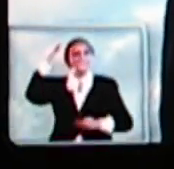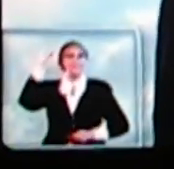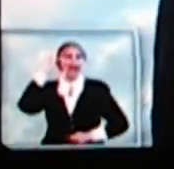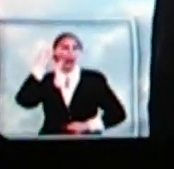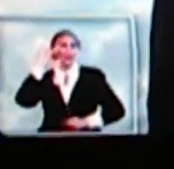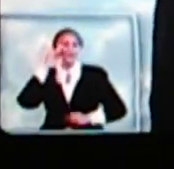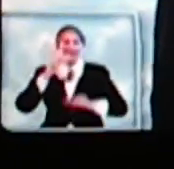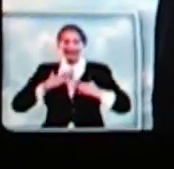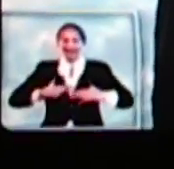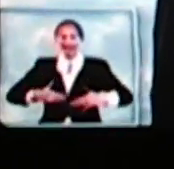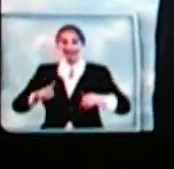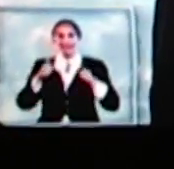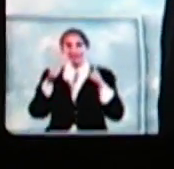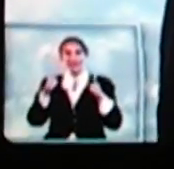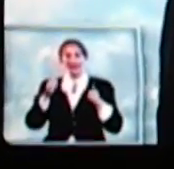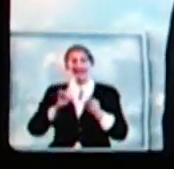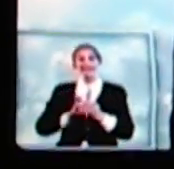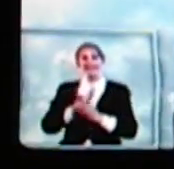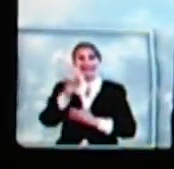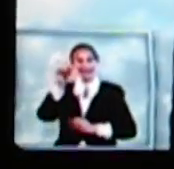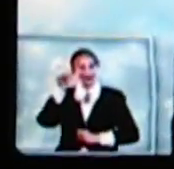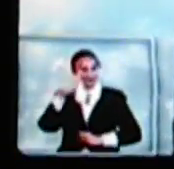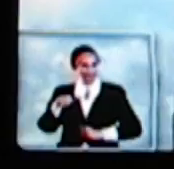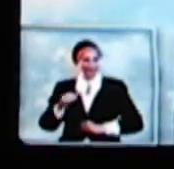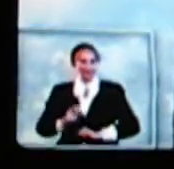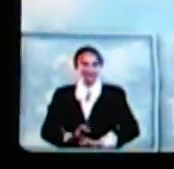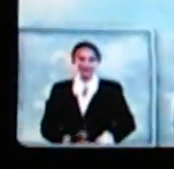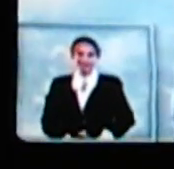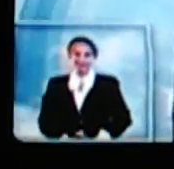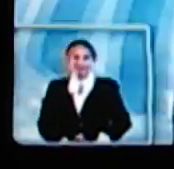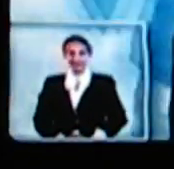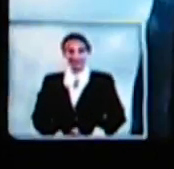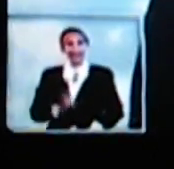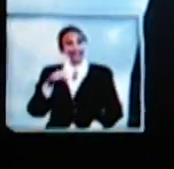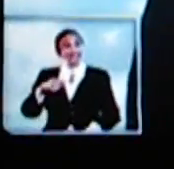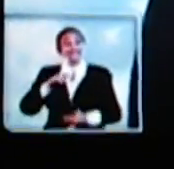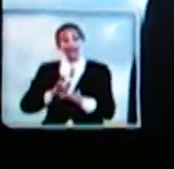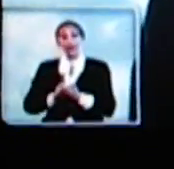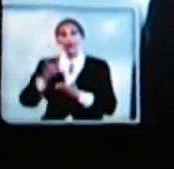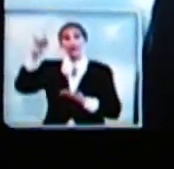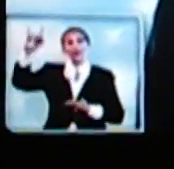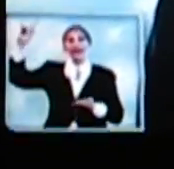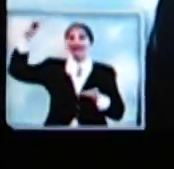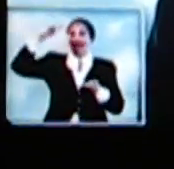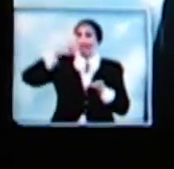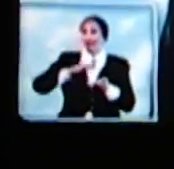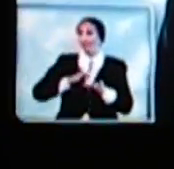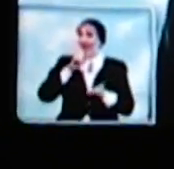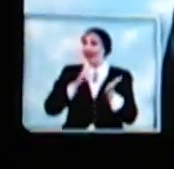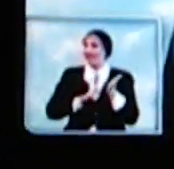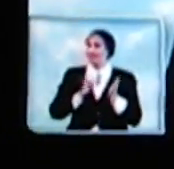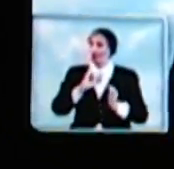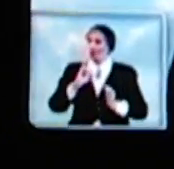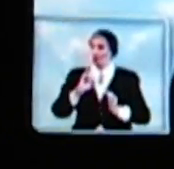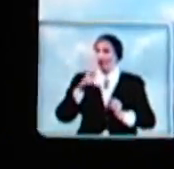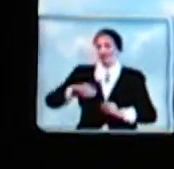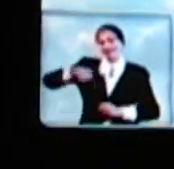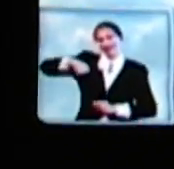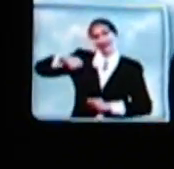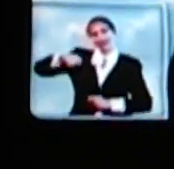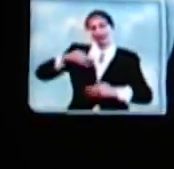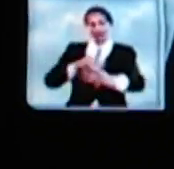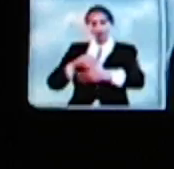بعض المعلومات التي تخص سلامتكم على هذه الطائرة. أثناء الإقلاع والهبوط يجب